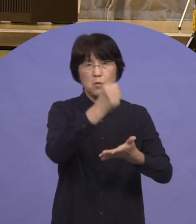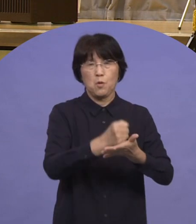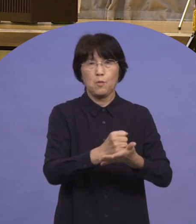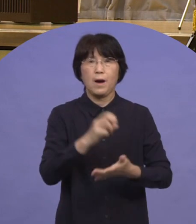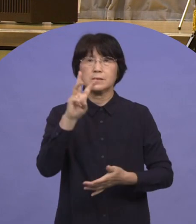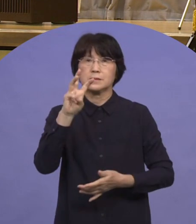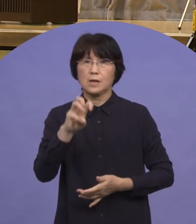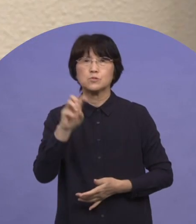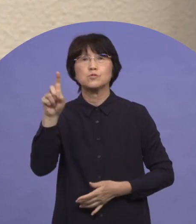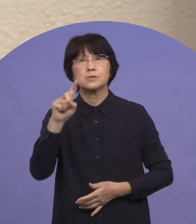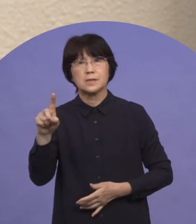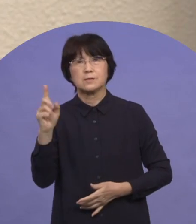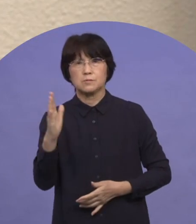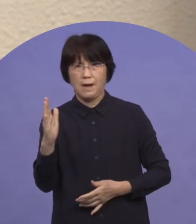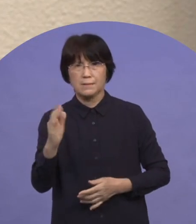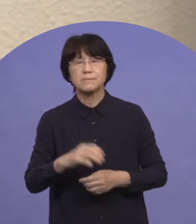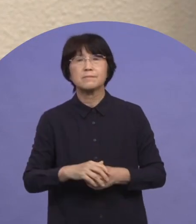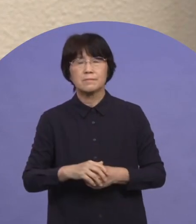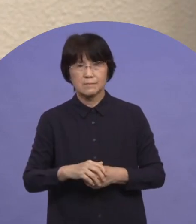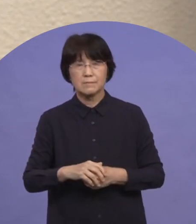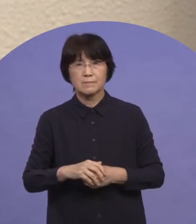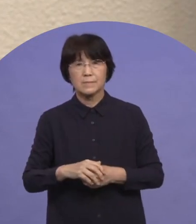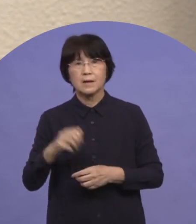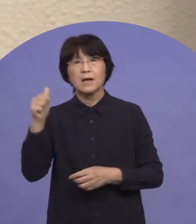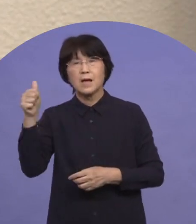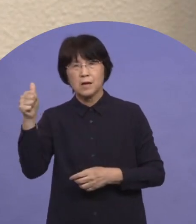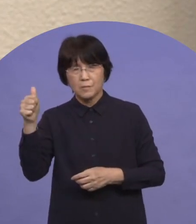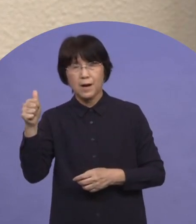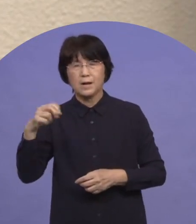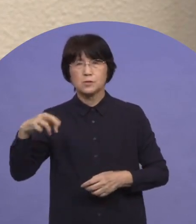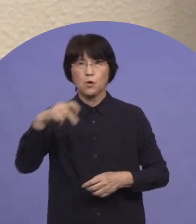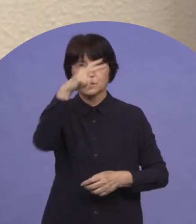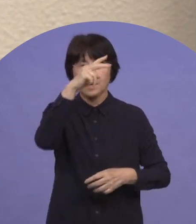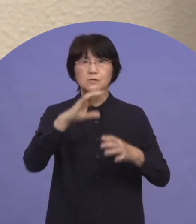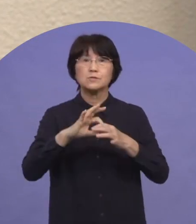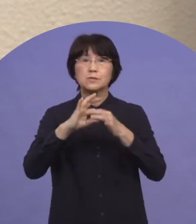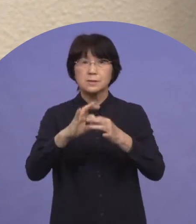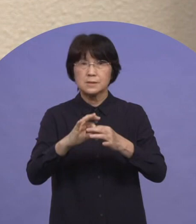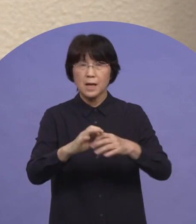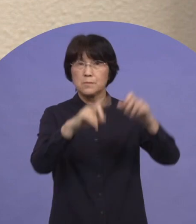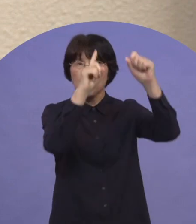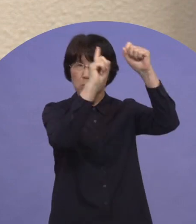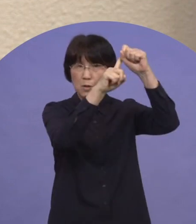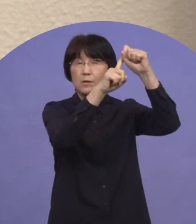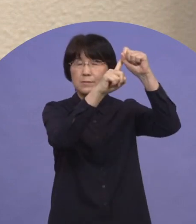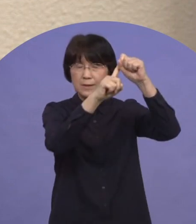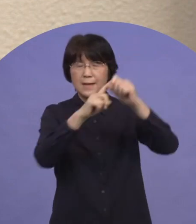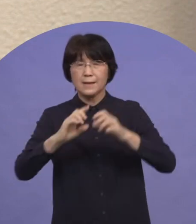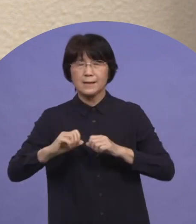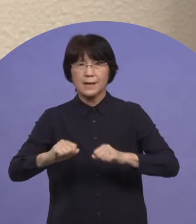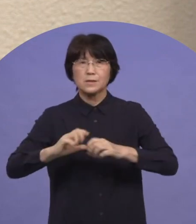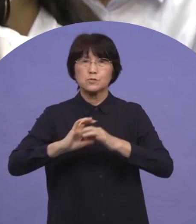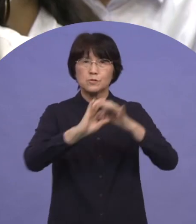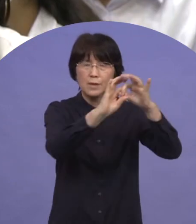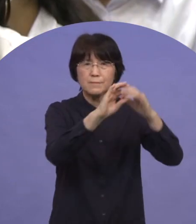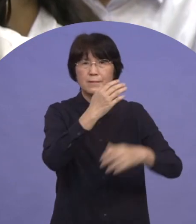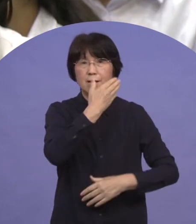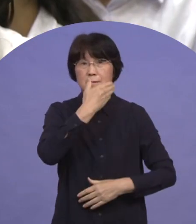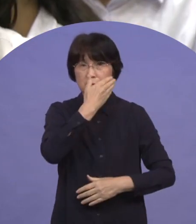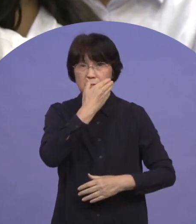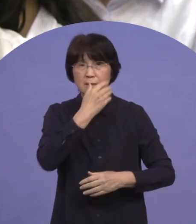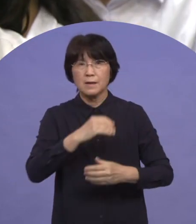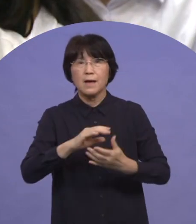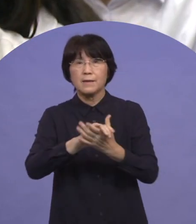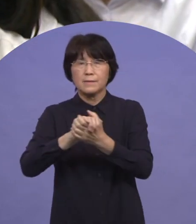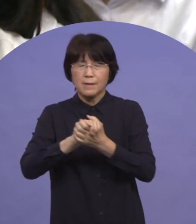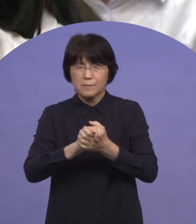竹内さんは登山を通じて目標に向かい、やり続けることの大切さや仲間の大切さなど